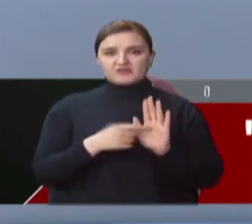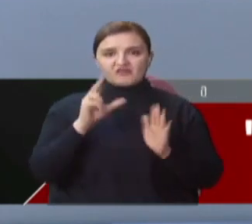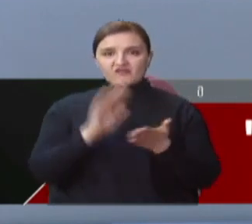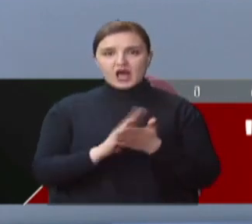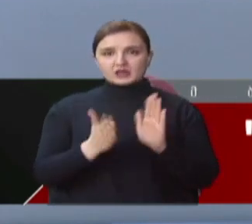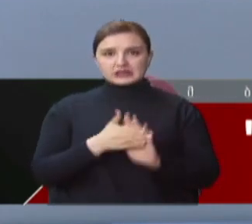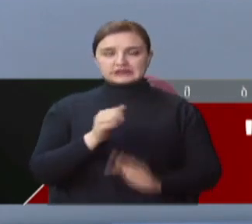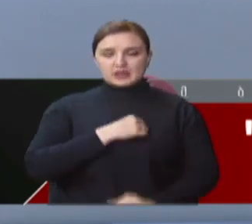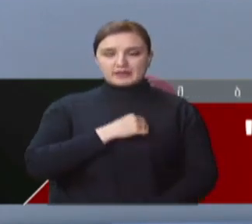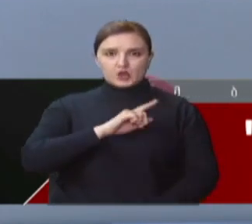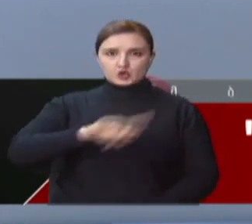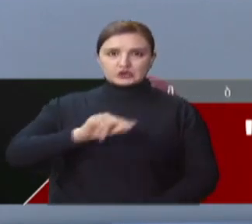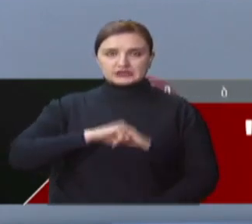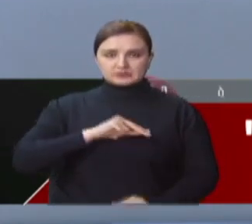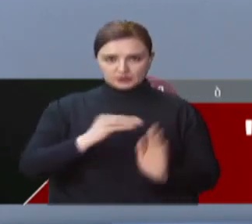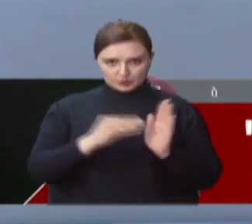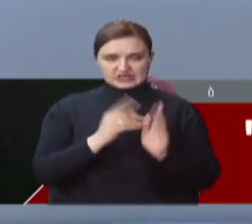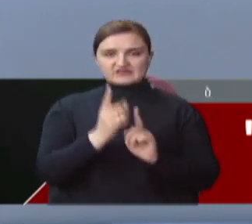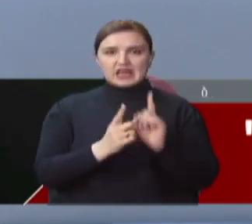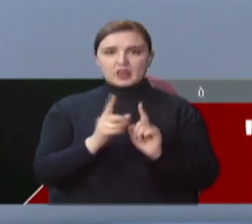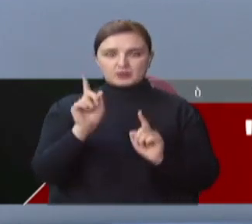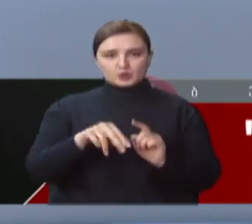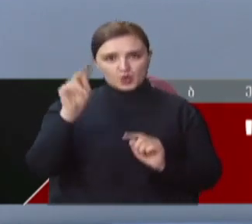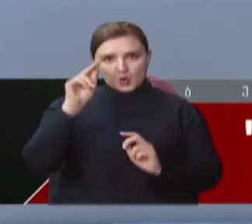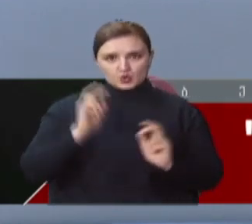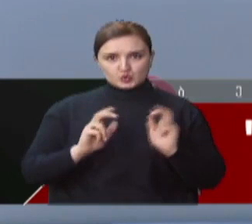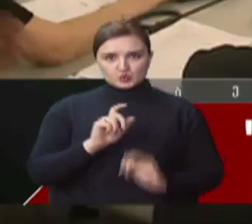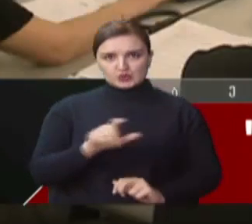да кидев арэрцвлебас моицавс мат шорис студентебиствис.